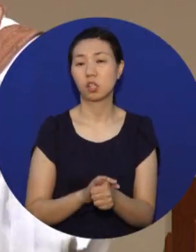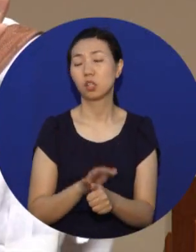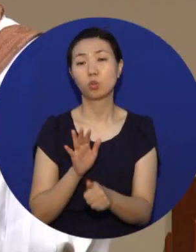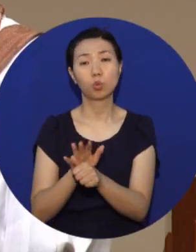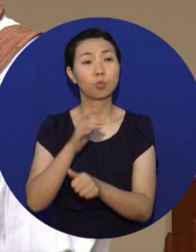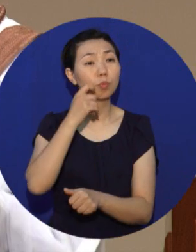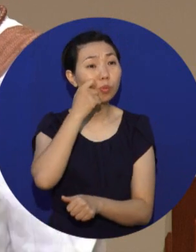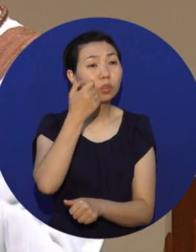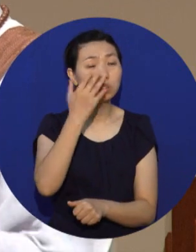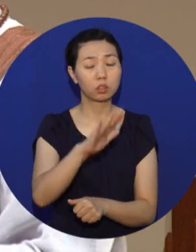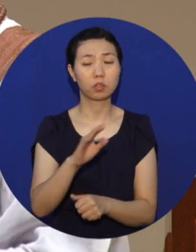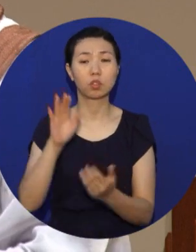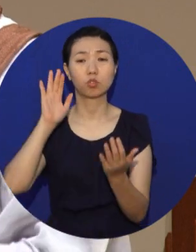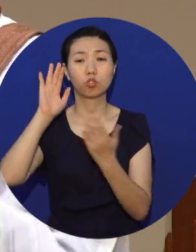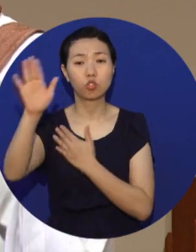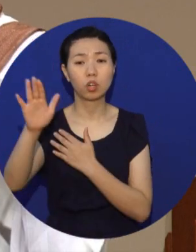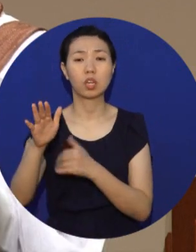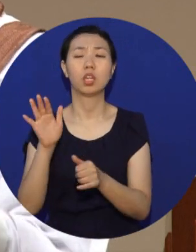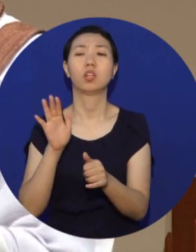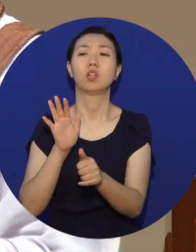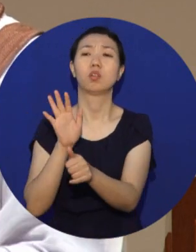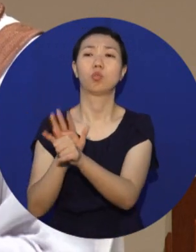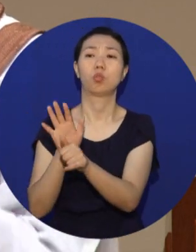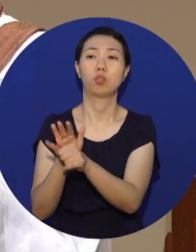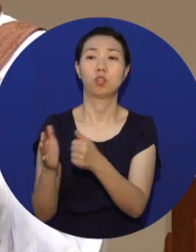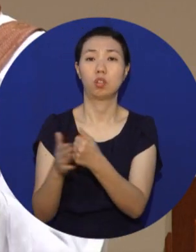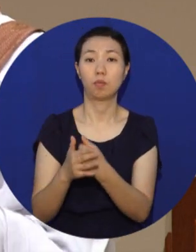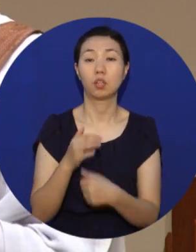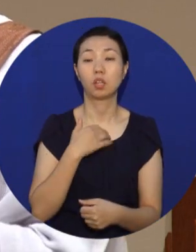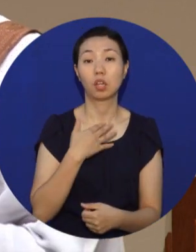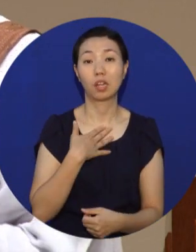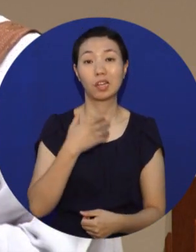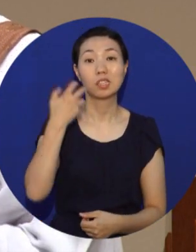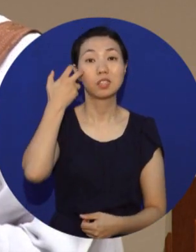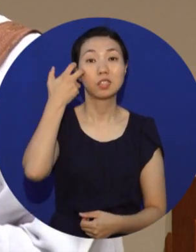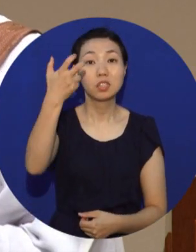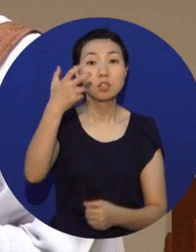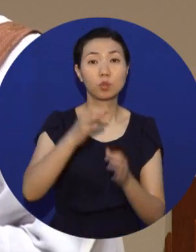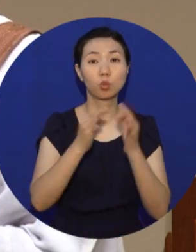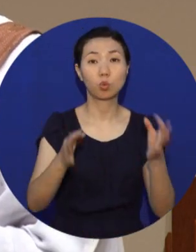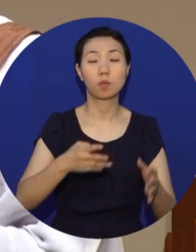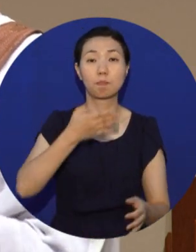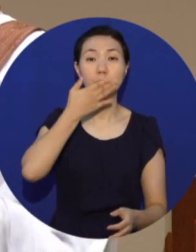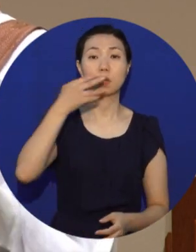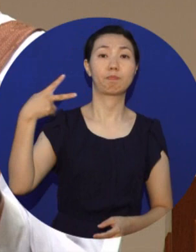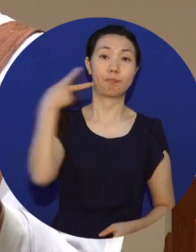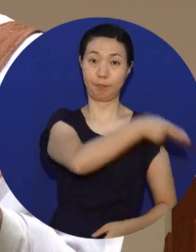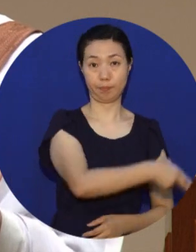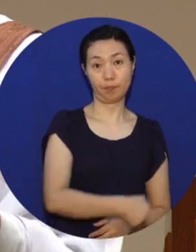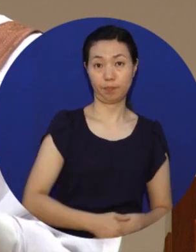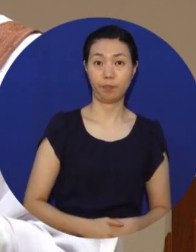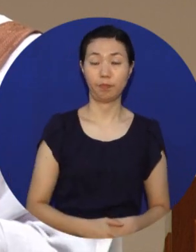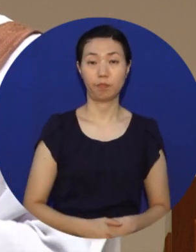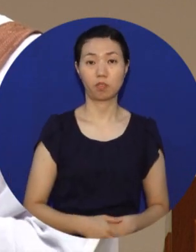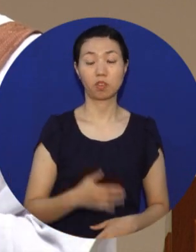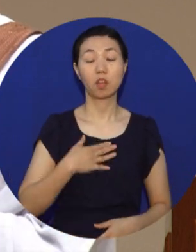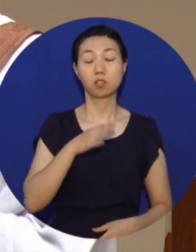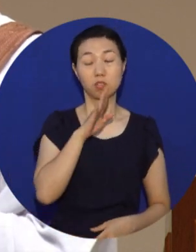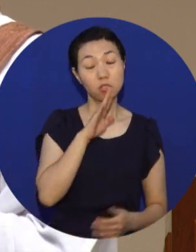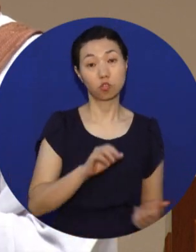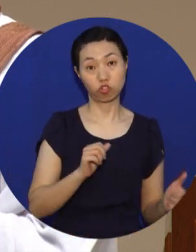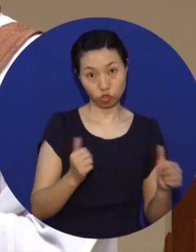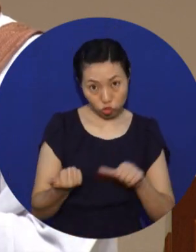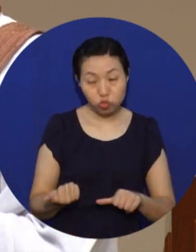알았기 때문에 이건 이런 불행이 온다 해서 그래서 제가 70일이나 단식했잖아요. 난 죽으려고 그랬어 그냥.